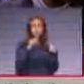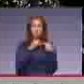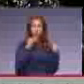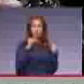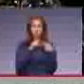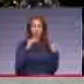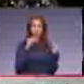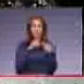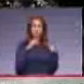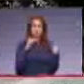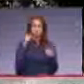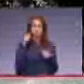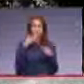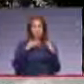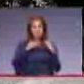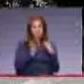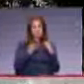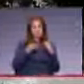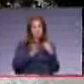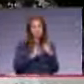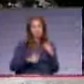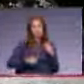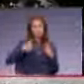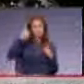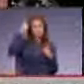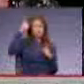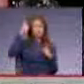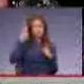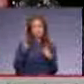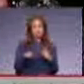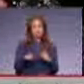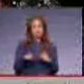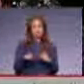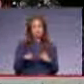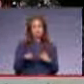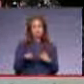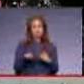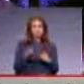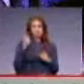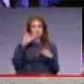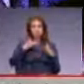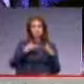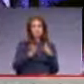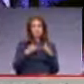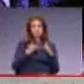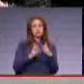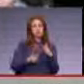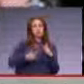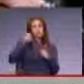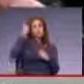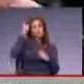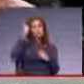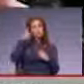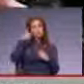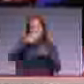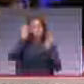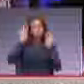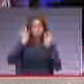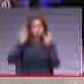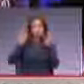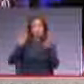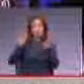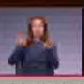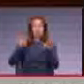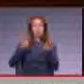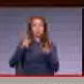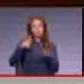لوحدك. انا كنت بجيب الـ الـ الـ الـ الفيلم اتباع عليه 10 افلام. 10 افلام باسمك. لكن ما يعرفوش معاكي مين البطل،